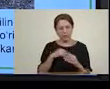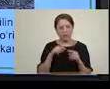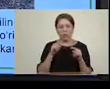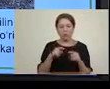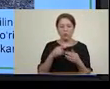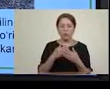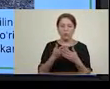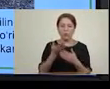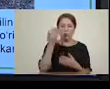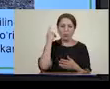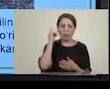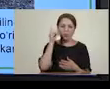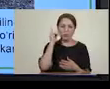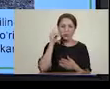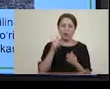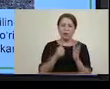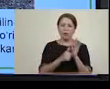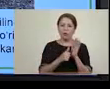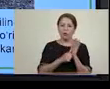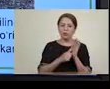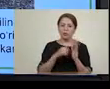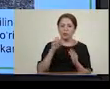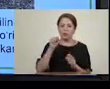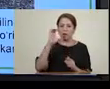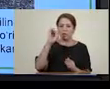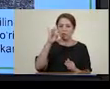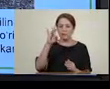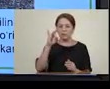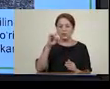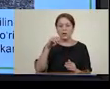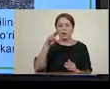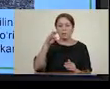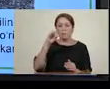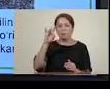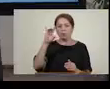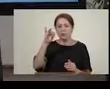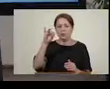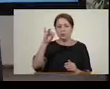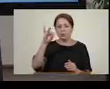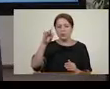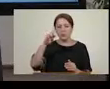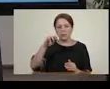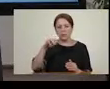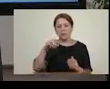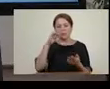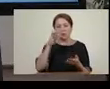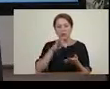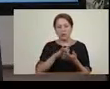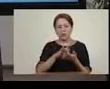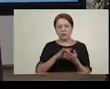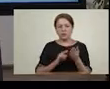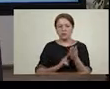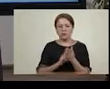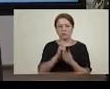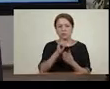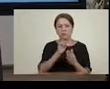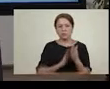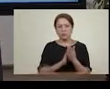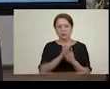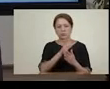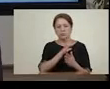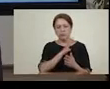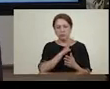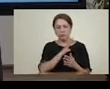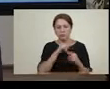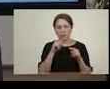eramizdan avvalgi 6-asrda dastlab Persiyada paydo bo'lgan. Uning tarkibidagi ozuqaviy moddasi